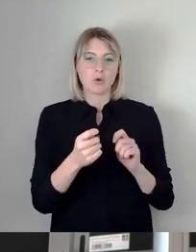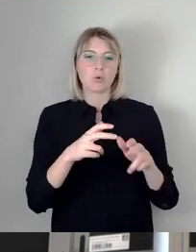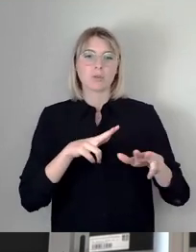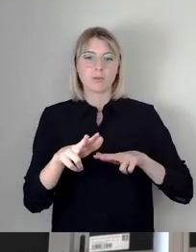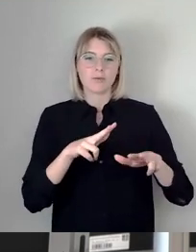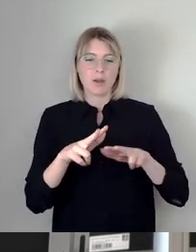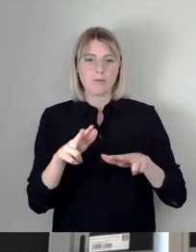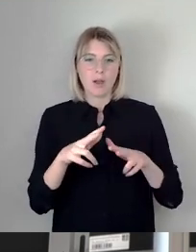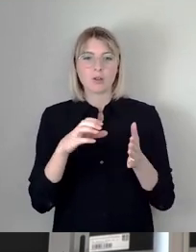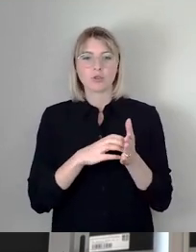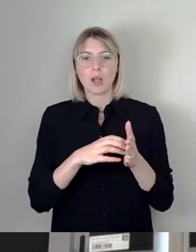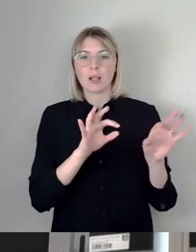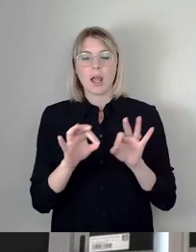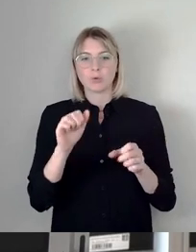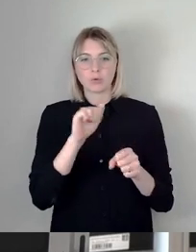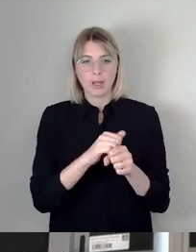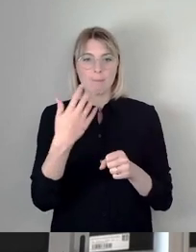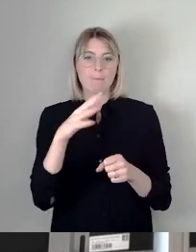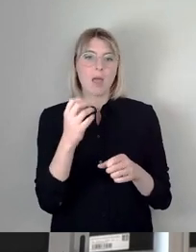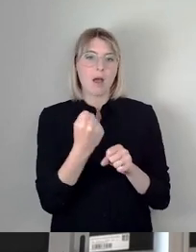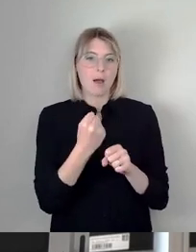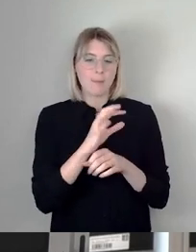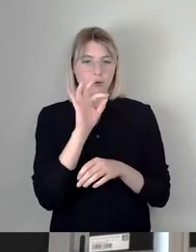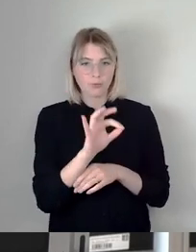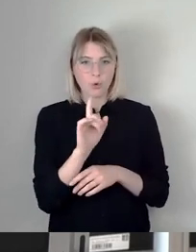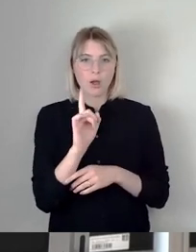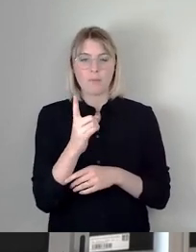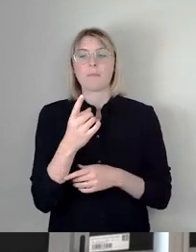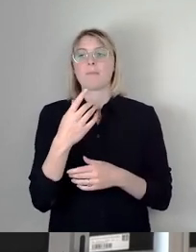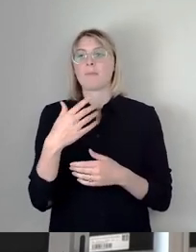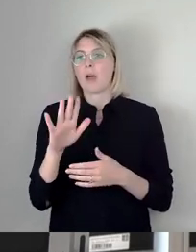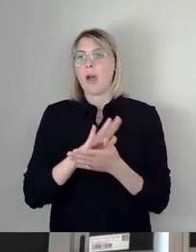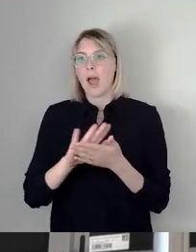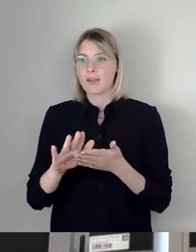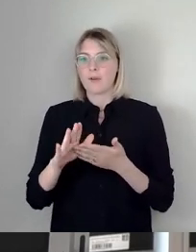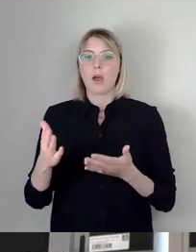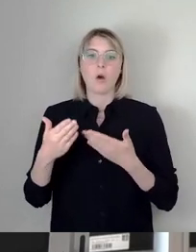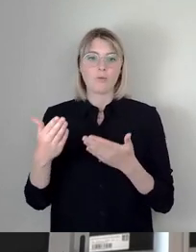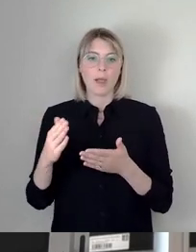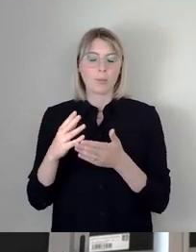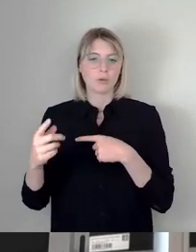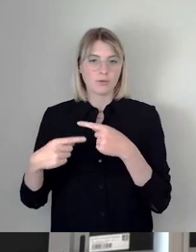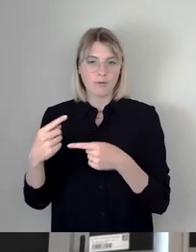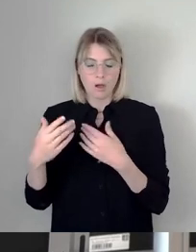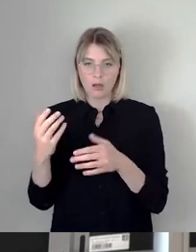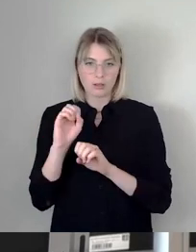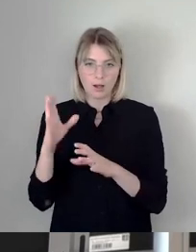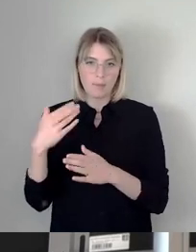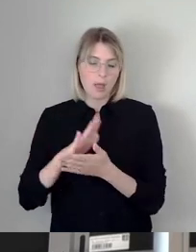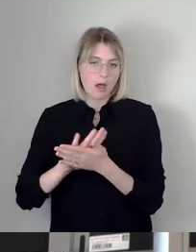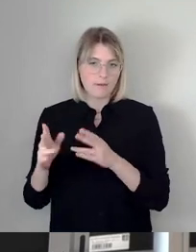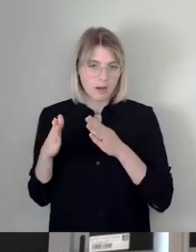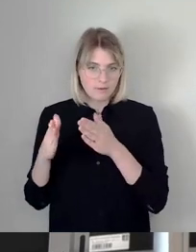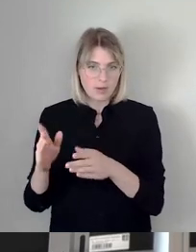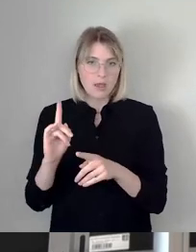Stadtplanungsamt mehr Aufwand als die Durchführung eines beschleunigten Aufhebungsverfahrens. Wenn wir aber auf diesem Weg es schaffen, allen Anforderungen gerecht zu werden